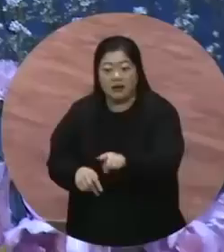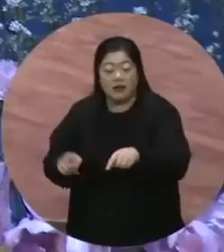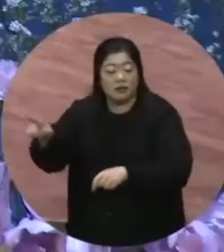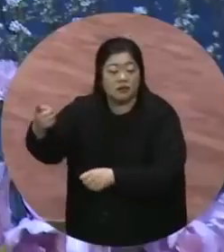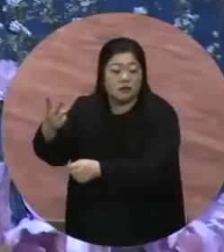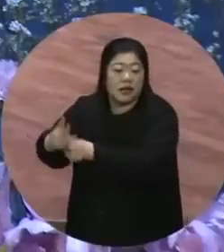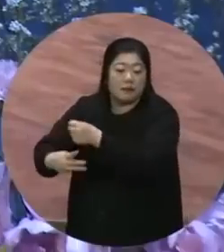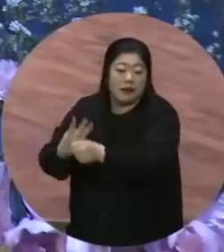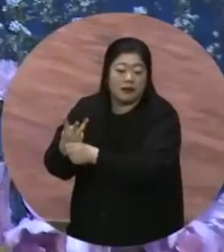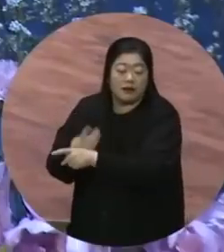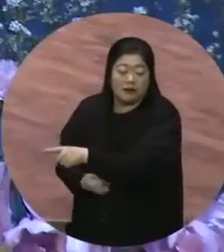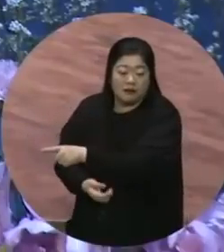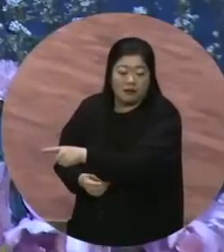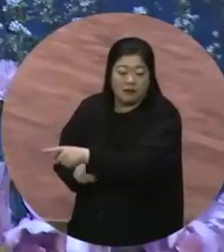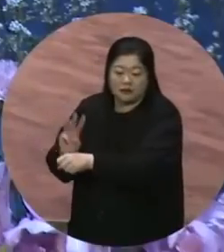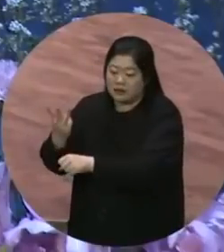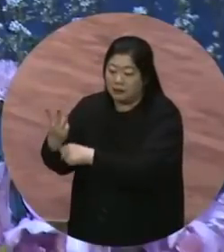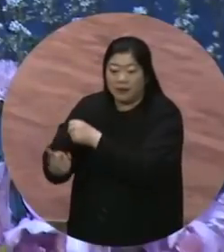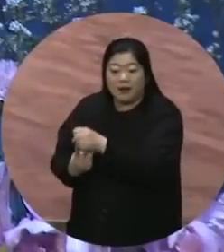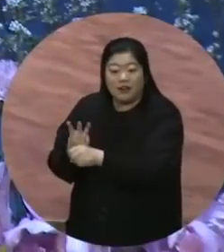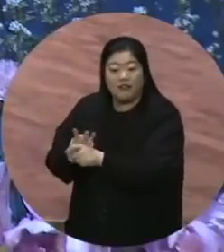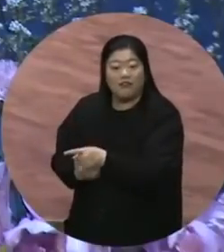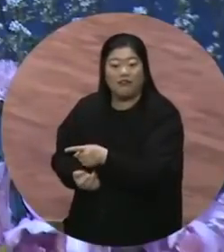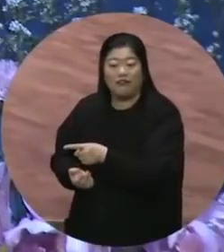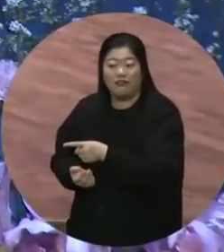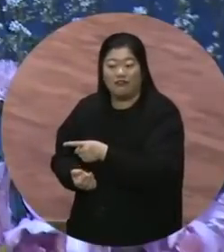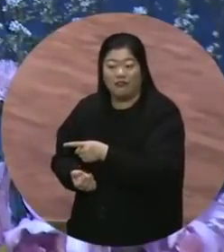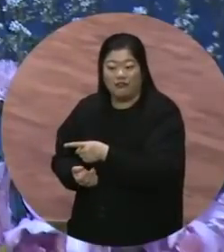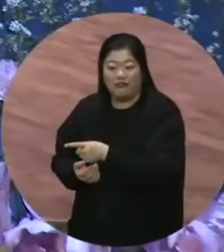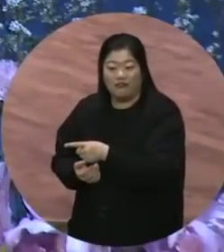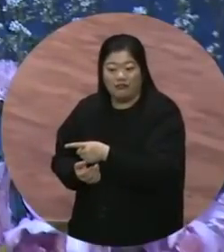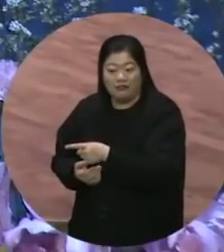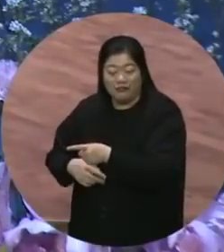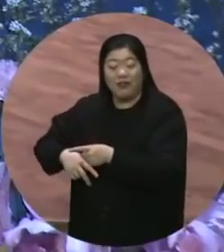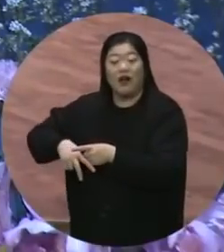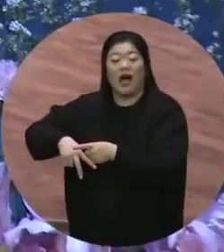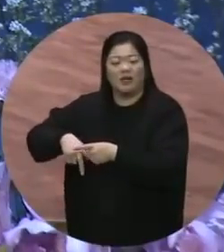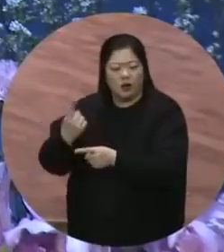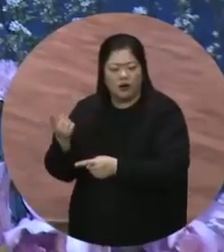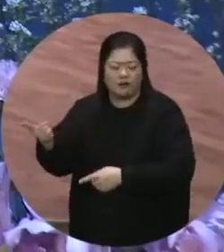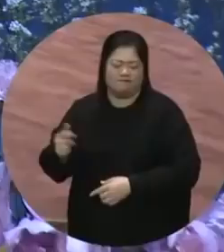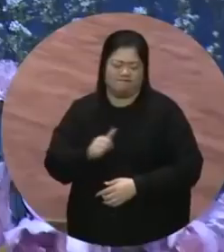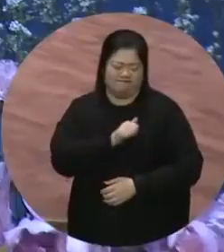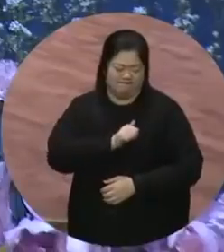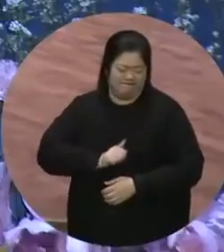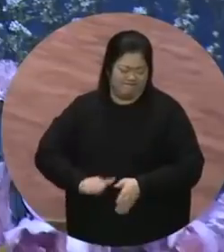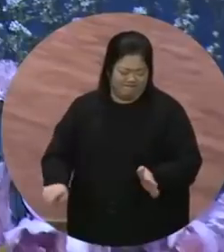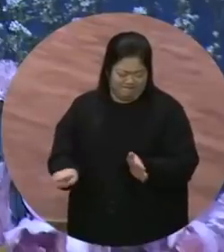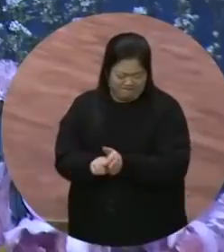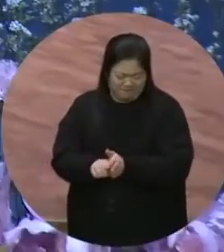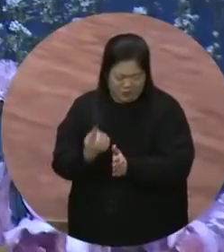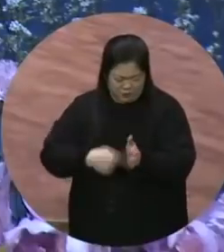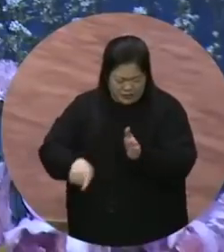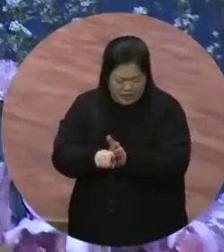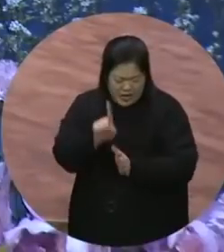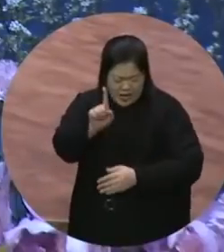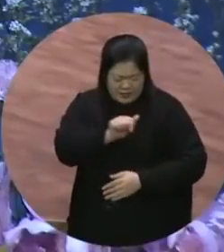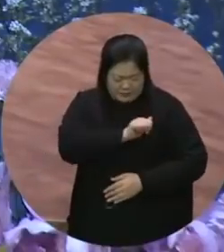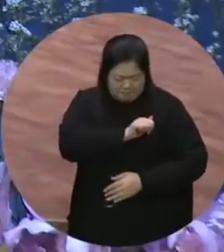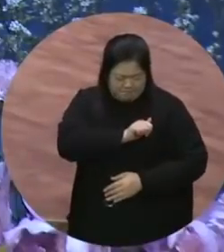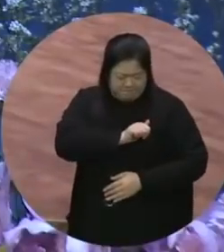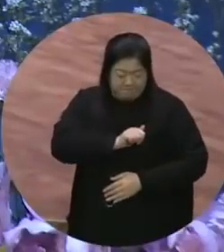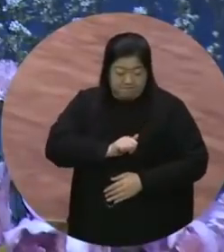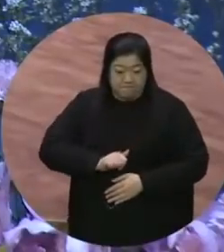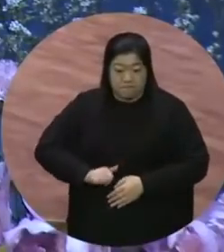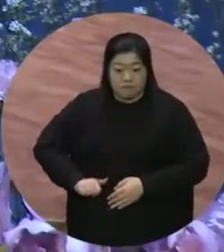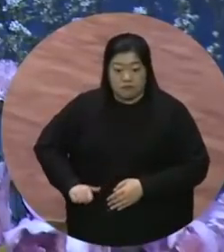어떻게 로마 교회 성도들이 이런 고난을 이겨낼 수 있었는가? 무슨 힘이 있었어?